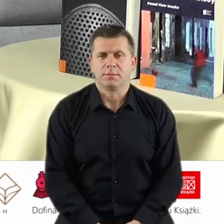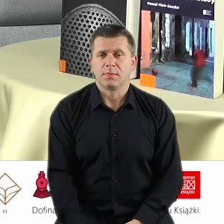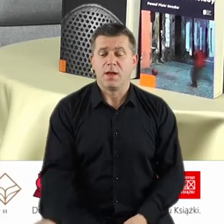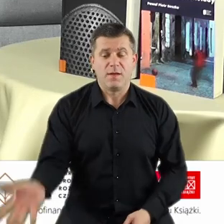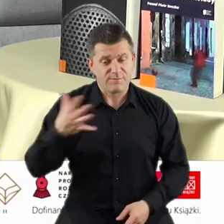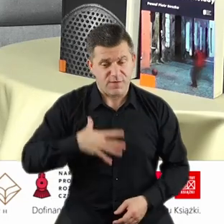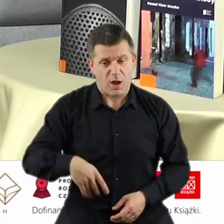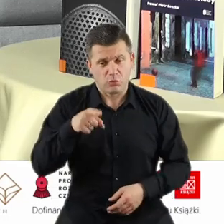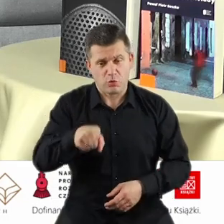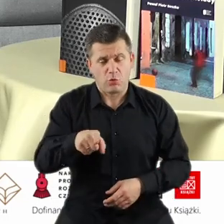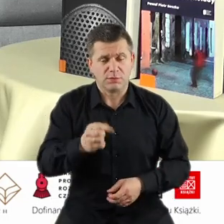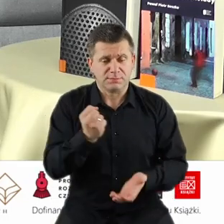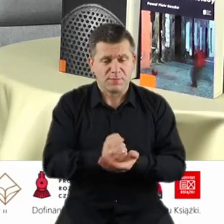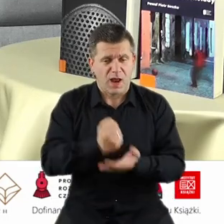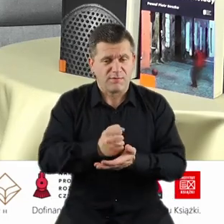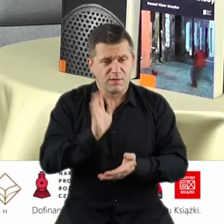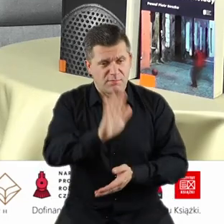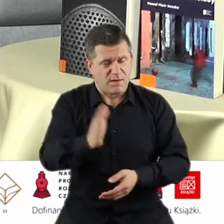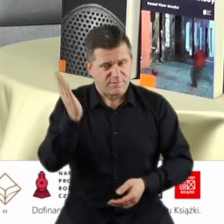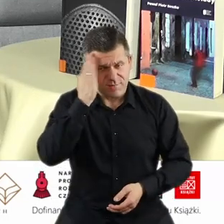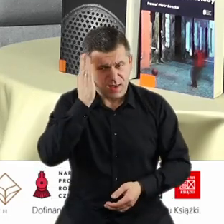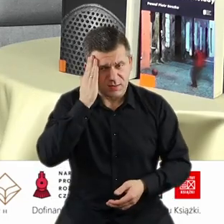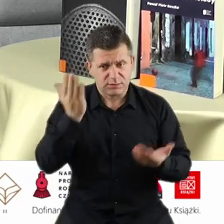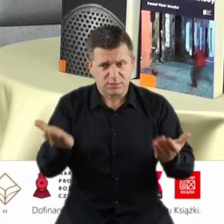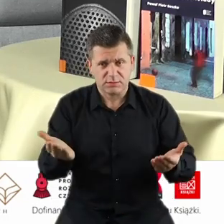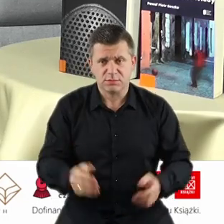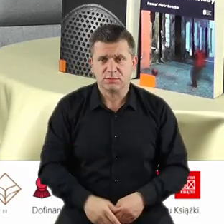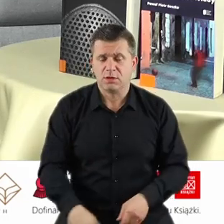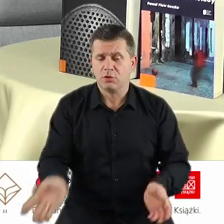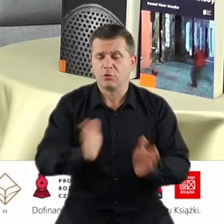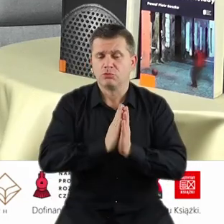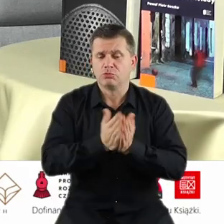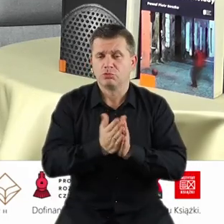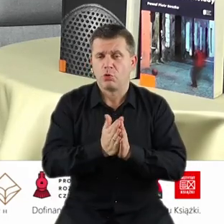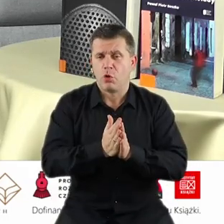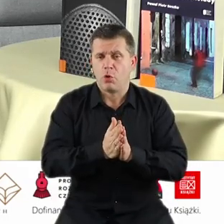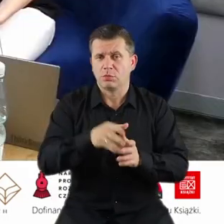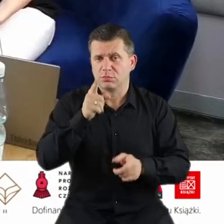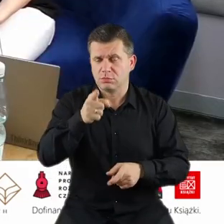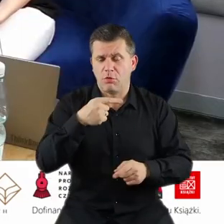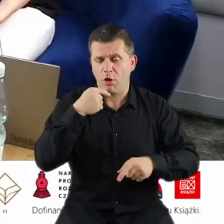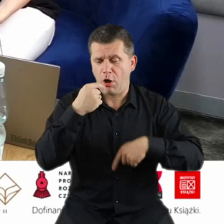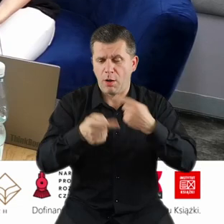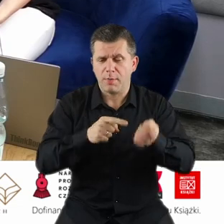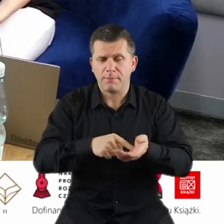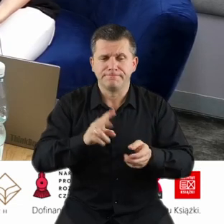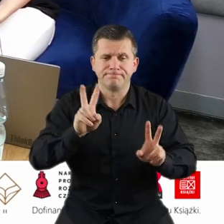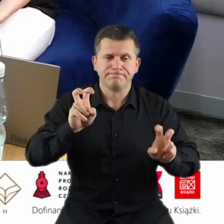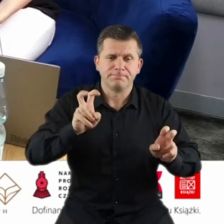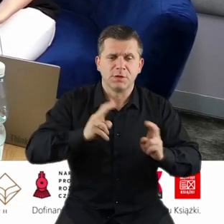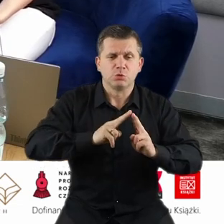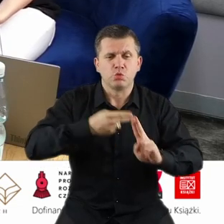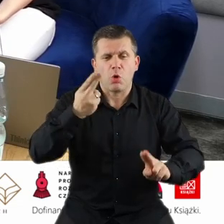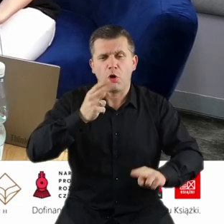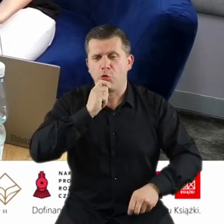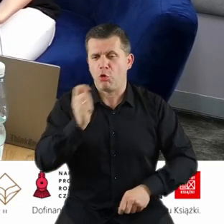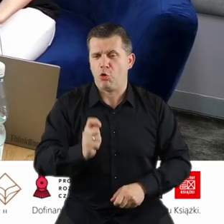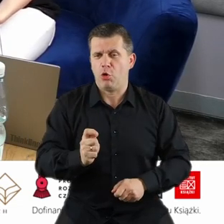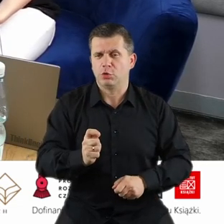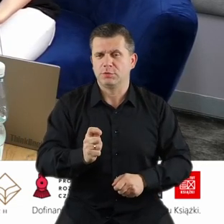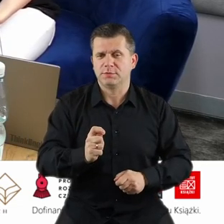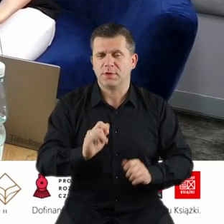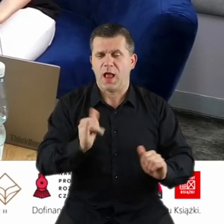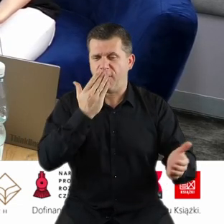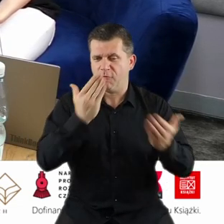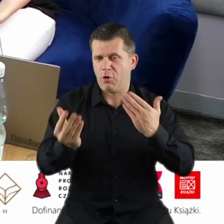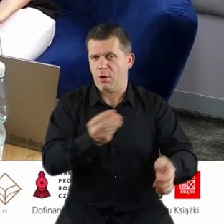i że warto o takich rzeczach wiedzieć też. W książce odmalowuje pan właśnie taki słodko-gorzki obraz Polski i Polaków.